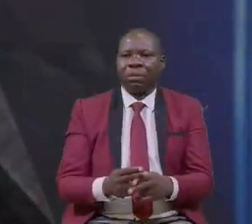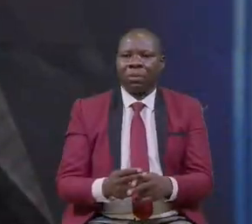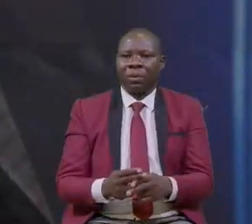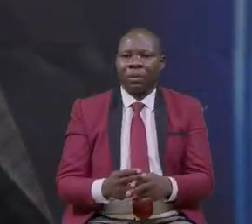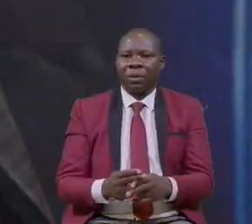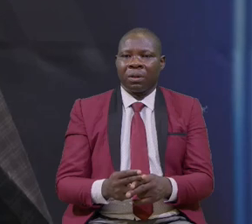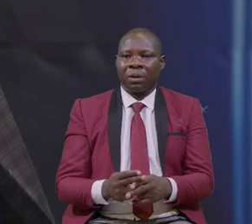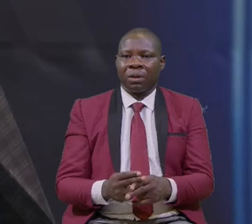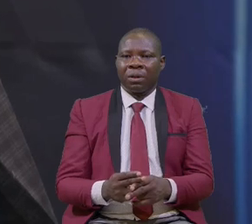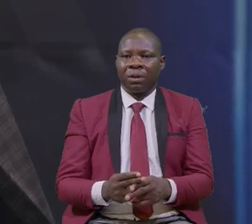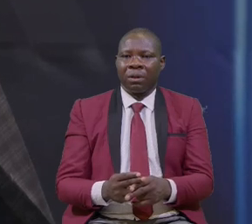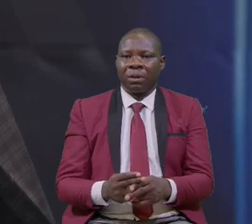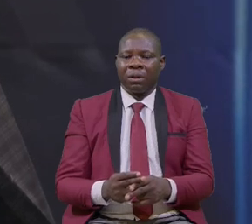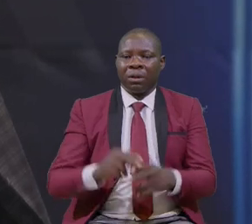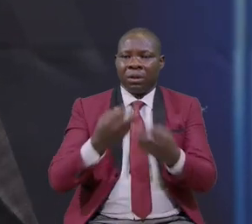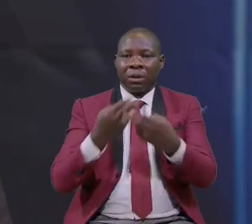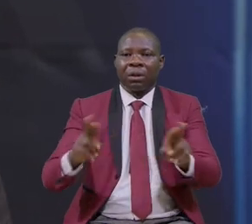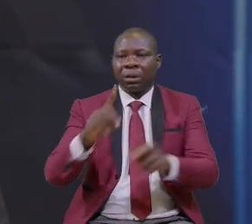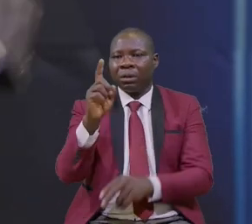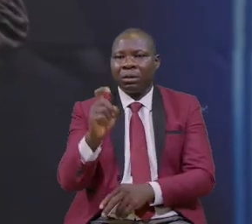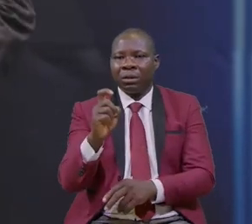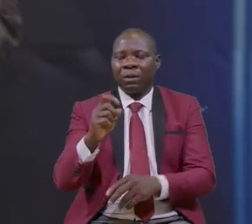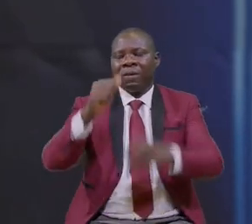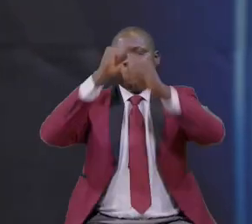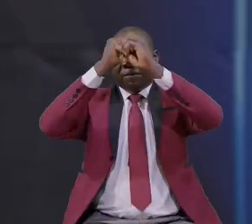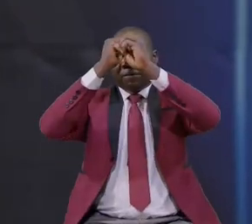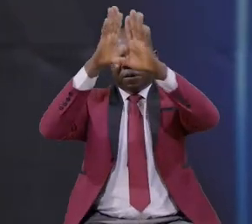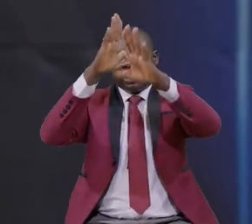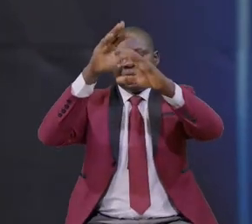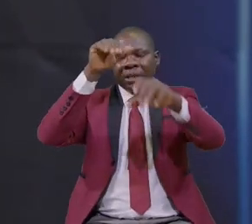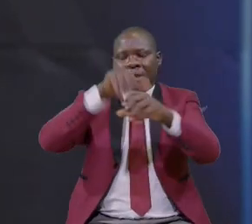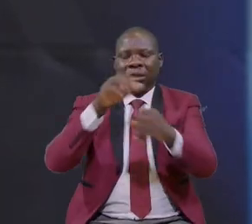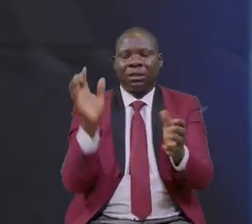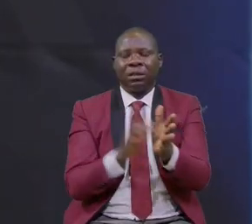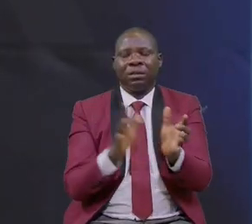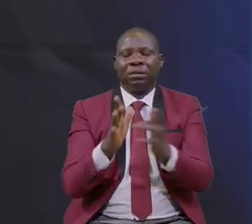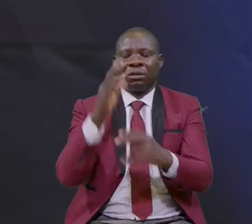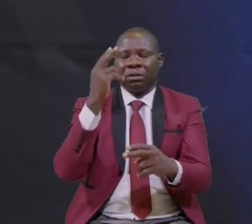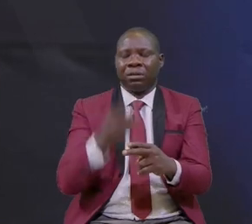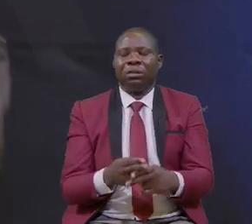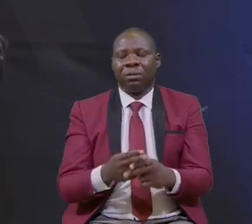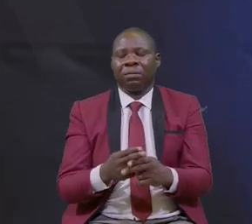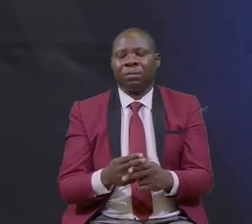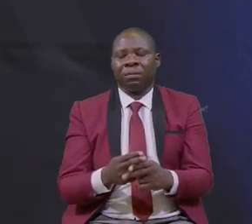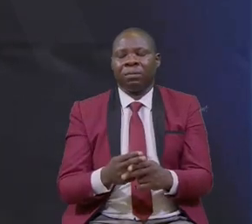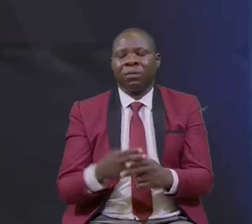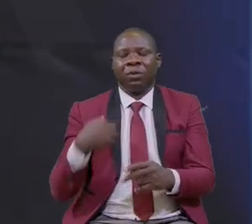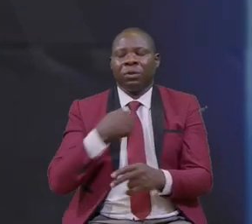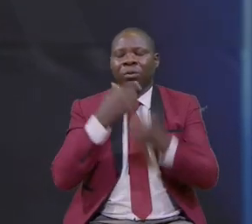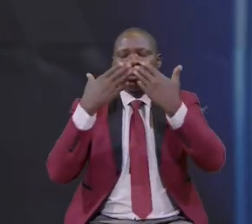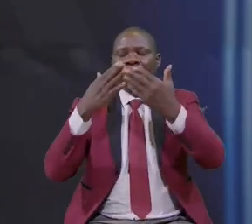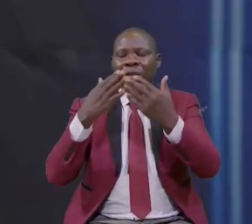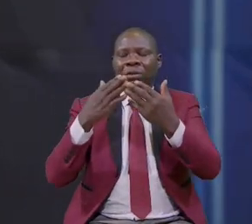Prêt? Est-ce que tu es prêt? Père, au nom de Jésus, nous